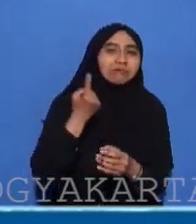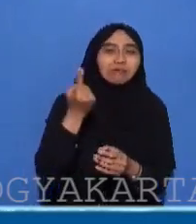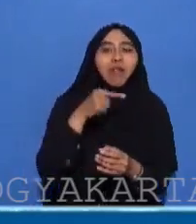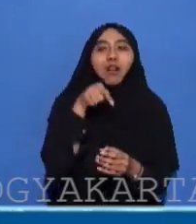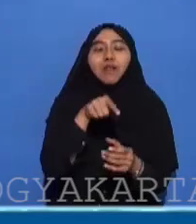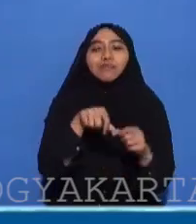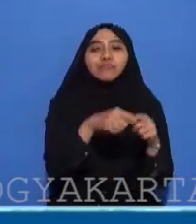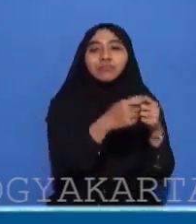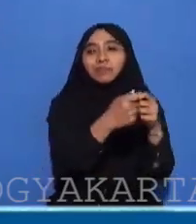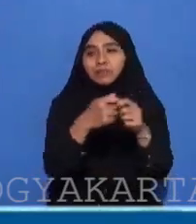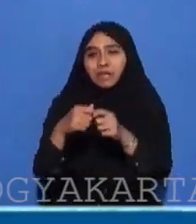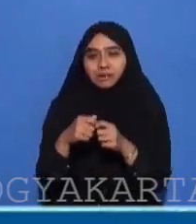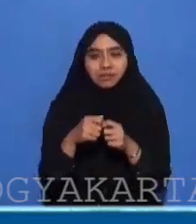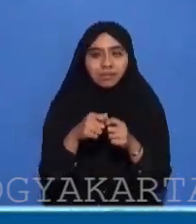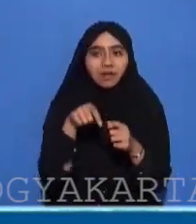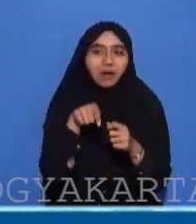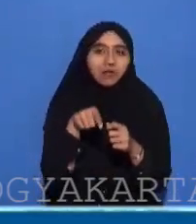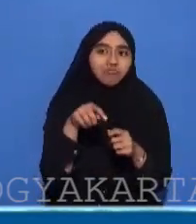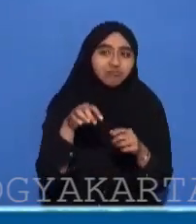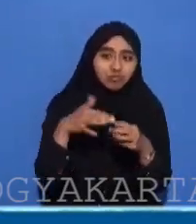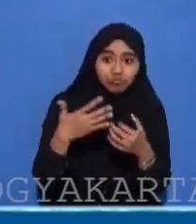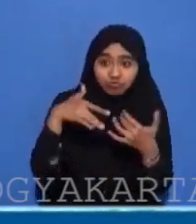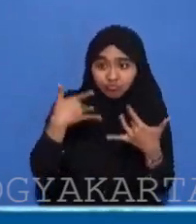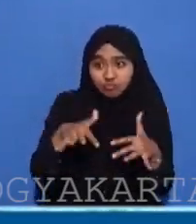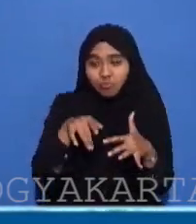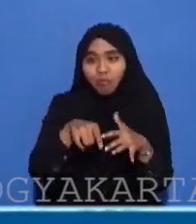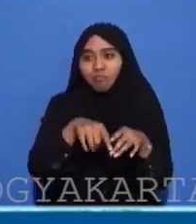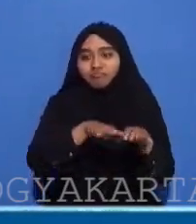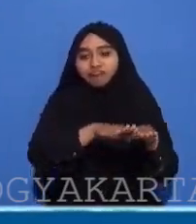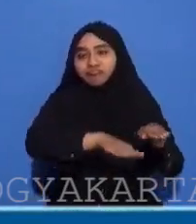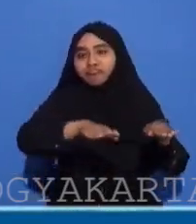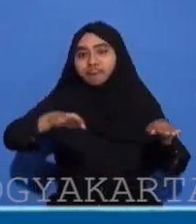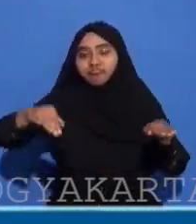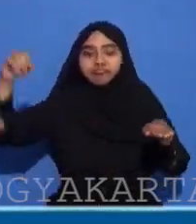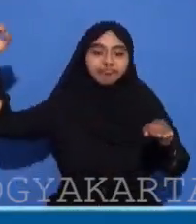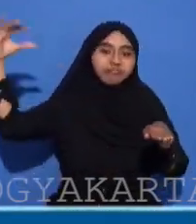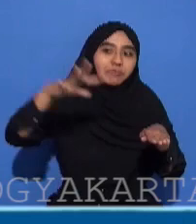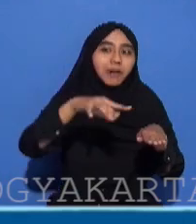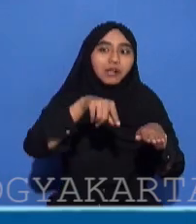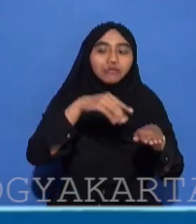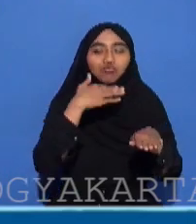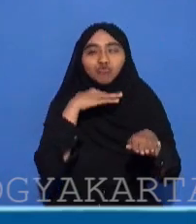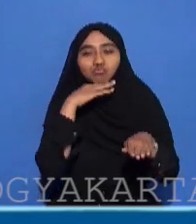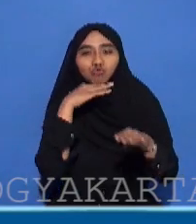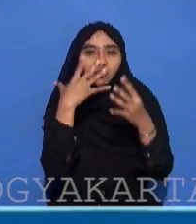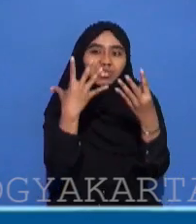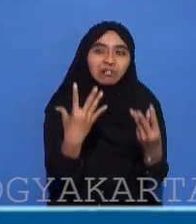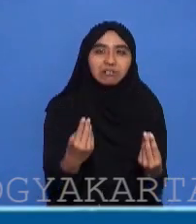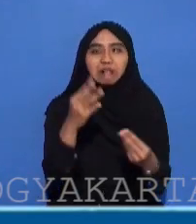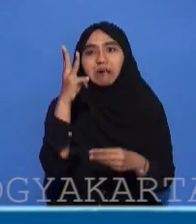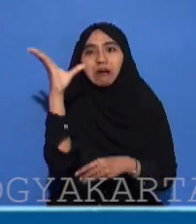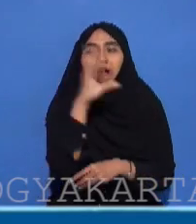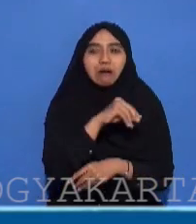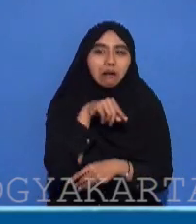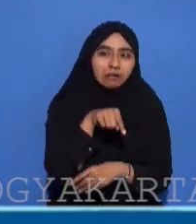Menawi sampun panen kacang menika lajeng dipun peme rumiyin ngantos garing ingkang padatanipun ngancik 3 dinten.